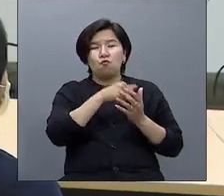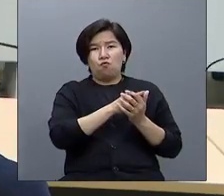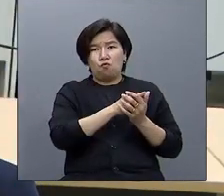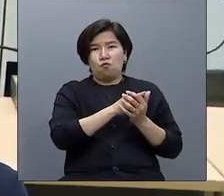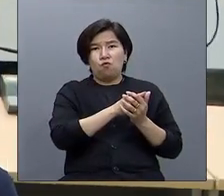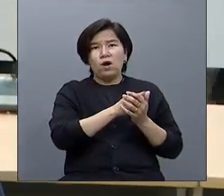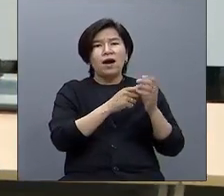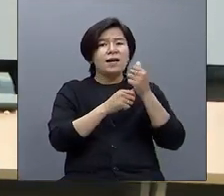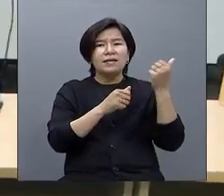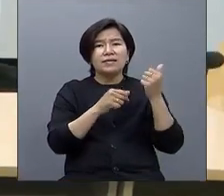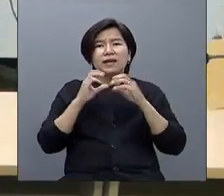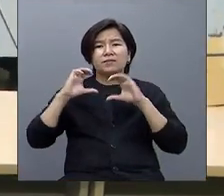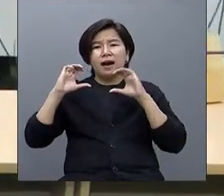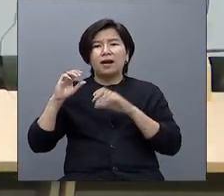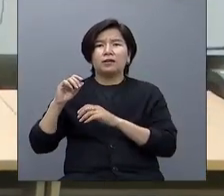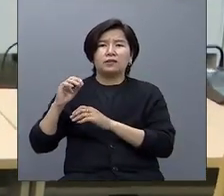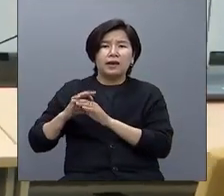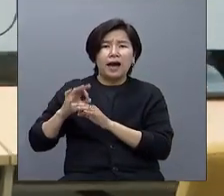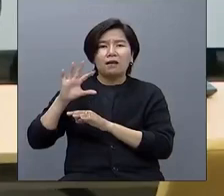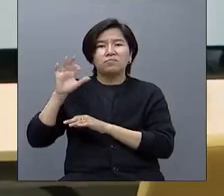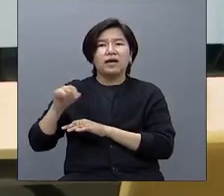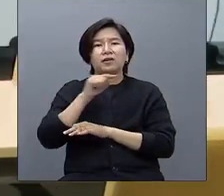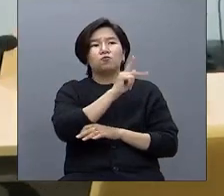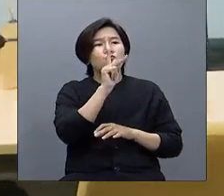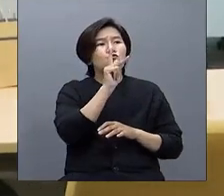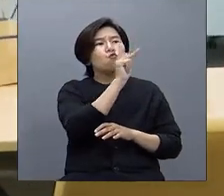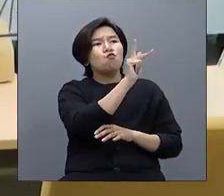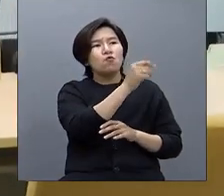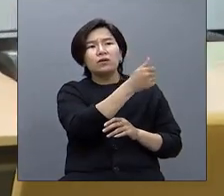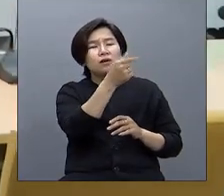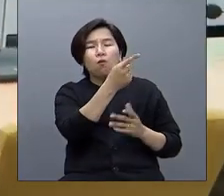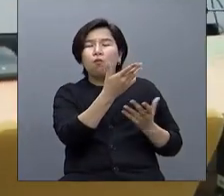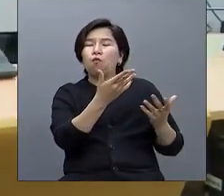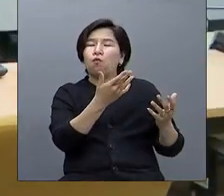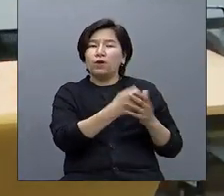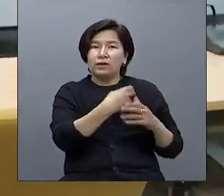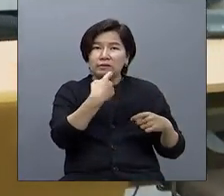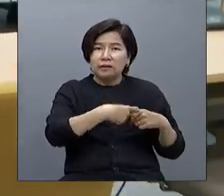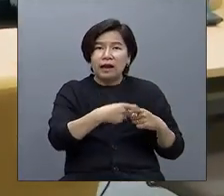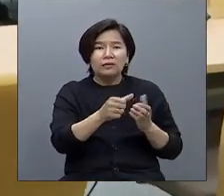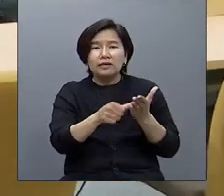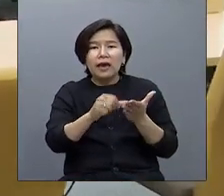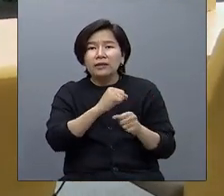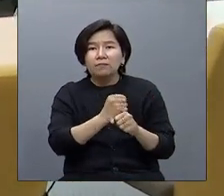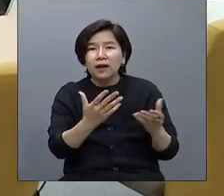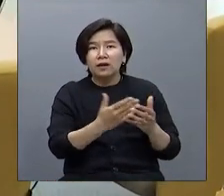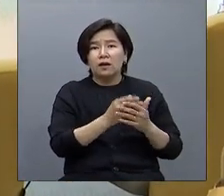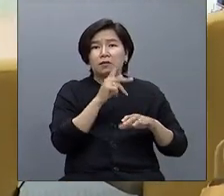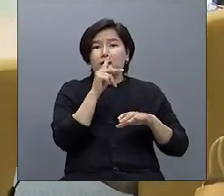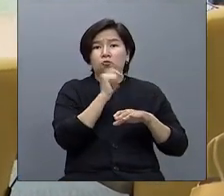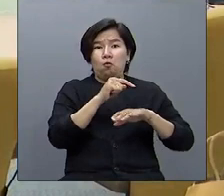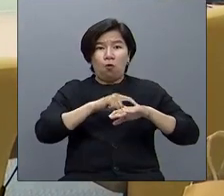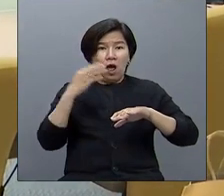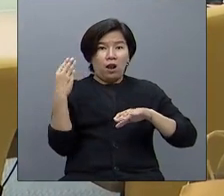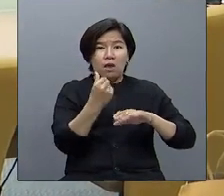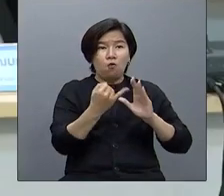อกว่าปัญหาเศรษฐกิจค่ะเป็นปัจจัยหลักที่ทำให้คนเป็นหนี้นอกระบบมากขึ้นบวกกับความก้าวหน้าทางเทคโนโลยีนะคะก็มองว่ามีส่วนท